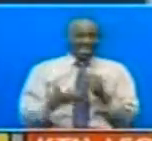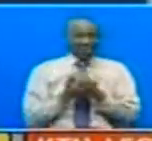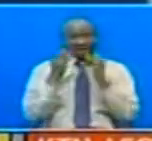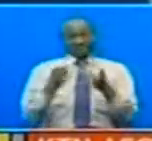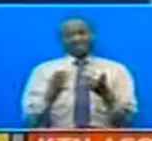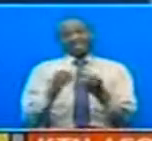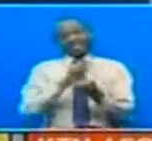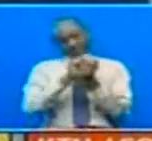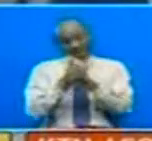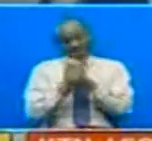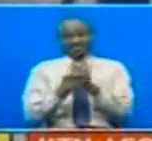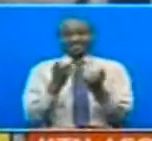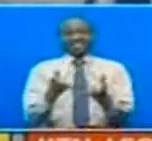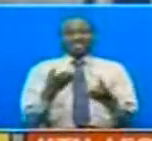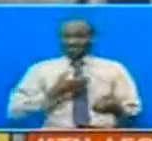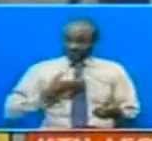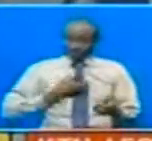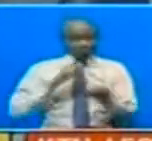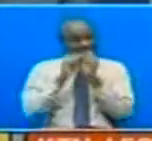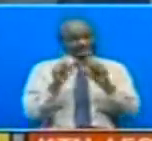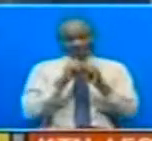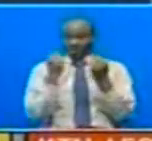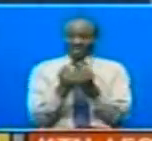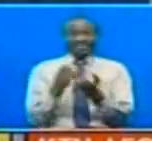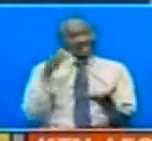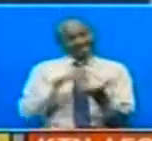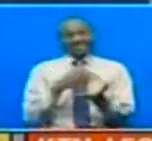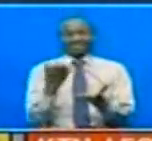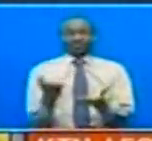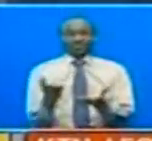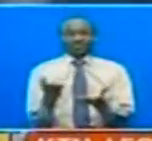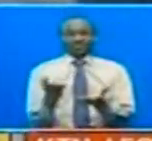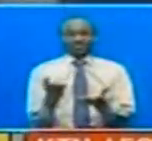amendment bill that targeted civil society. Elvis Kosgei, KTN Leo Wikendi.